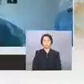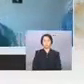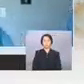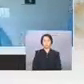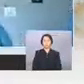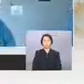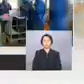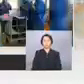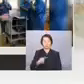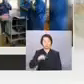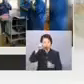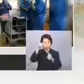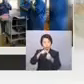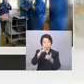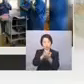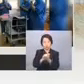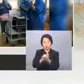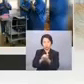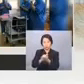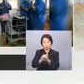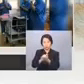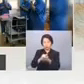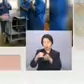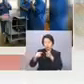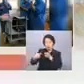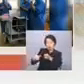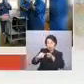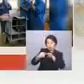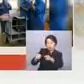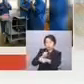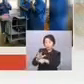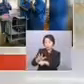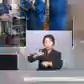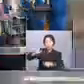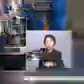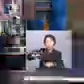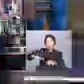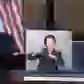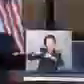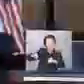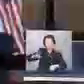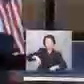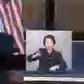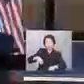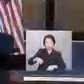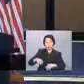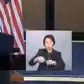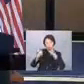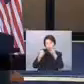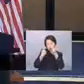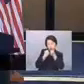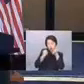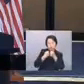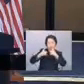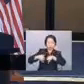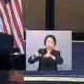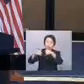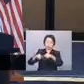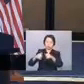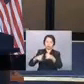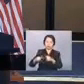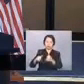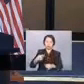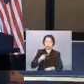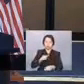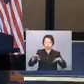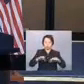Dan remind you that the war on COVID-19 is not yet over. The fight is still on.